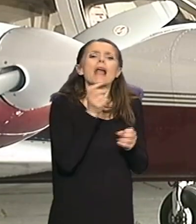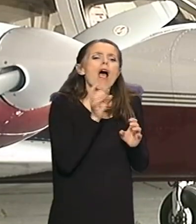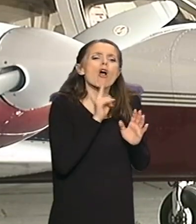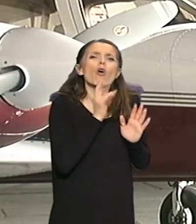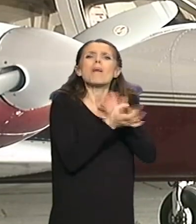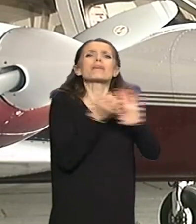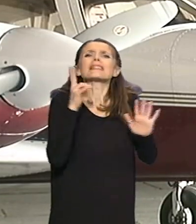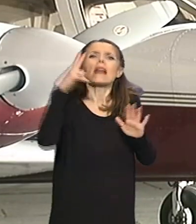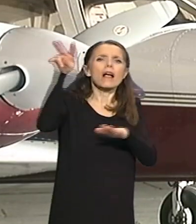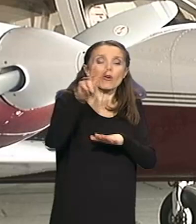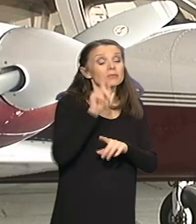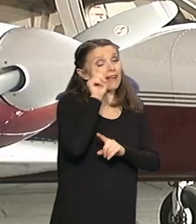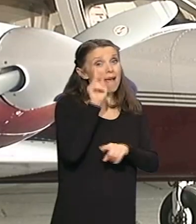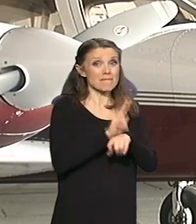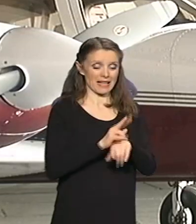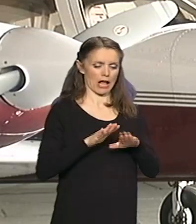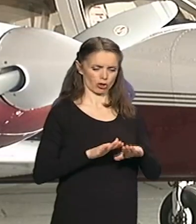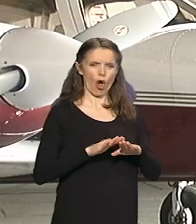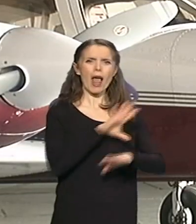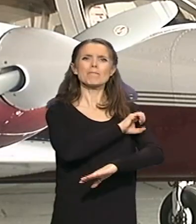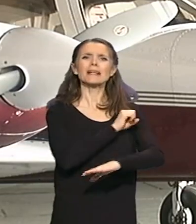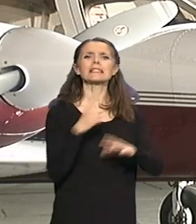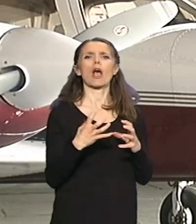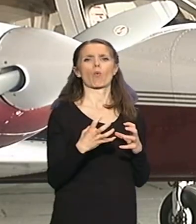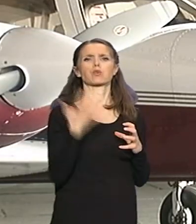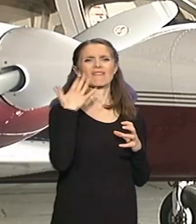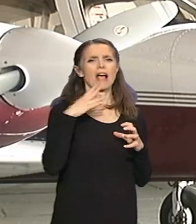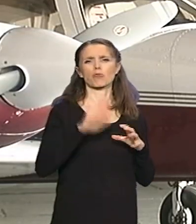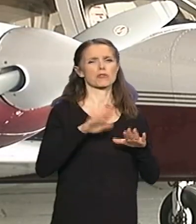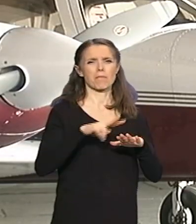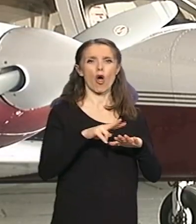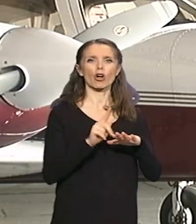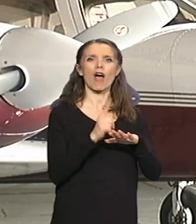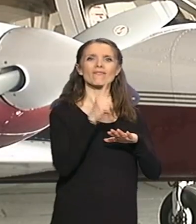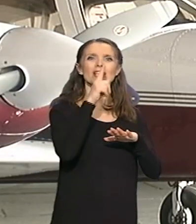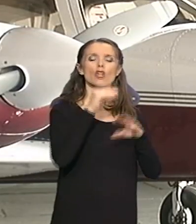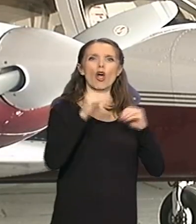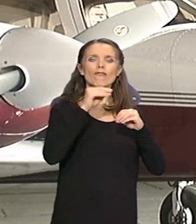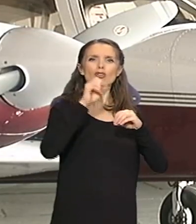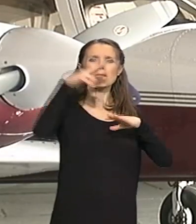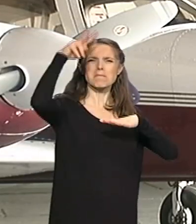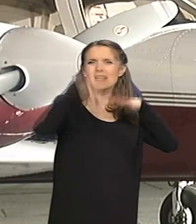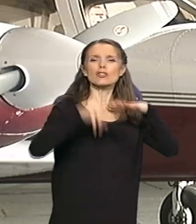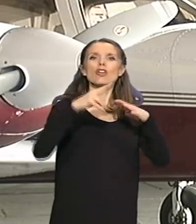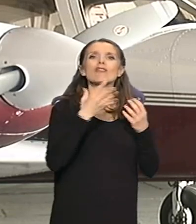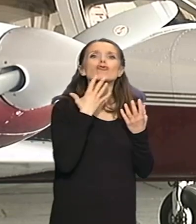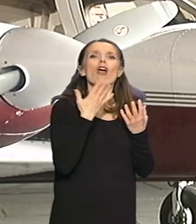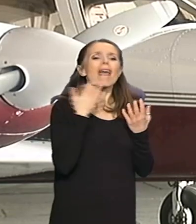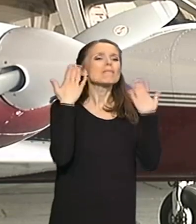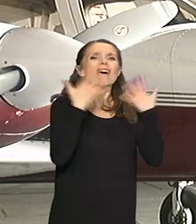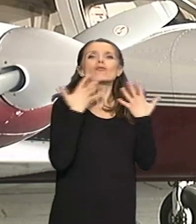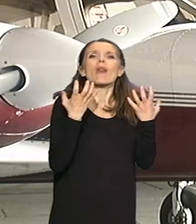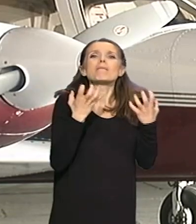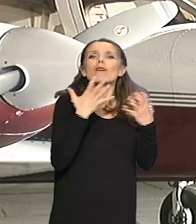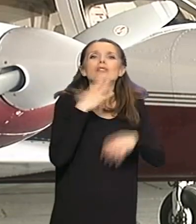je sve ređi. Tako da recimo na 4500 metara